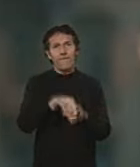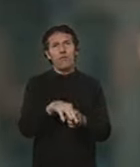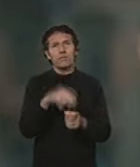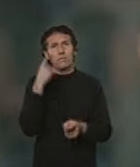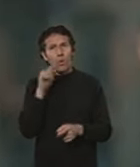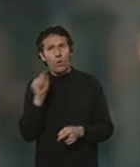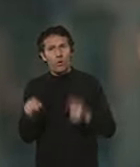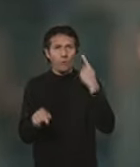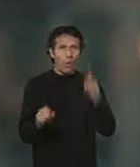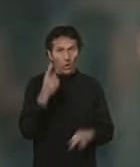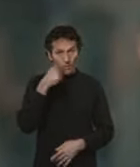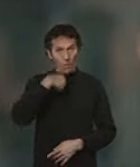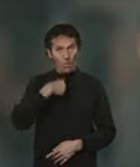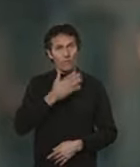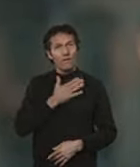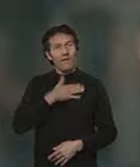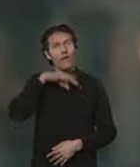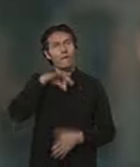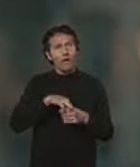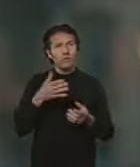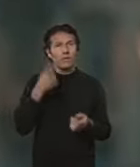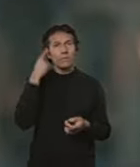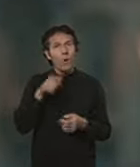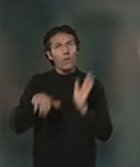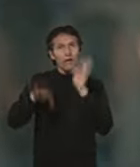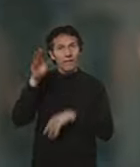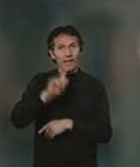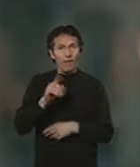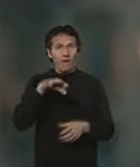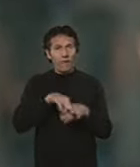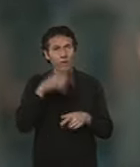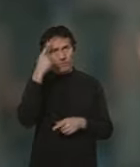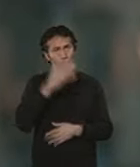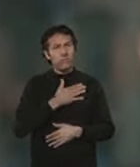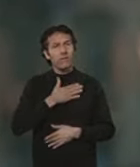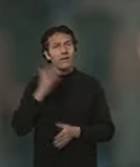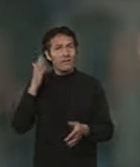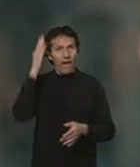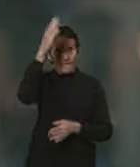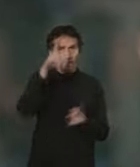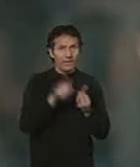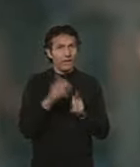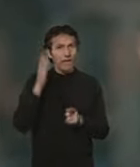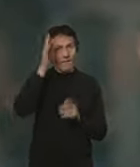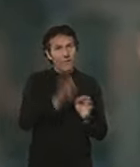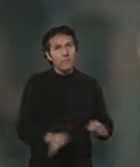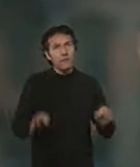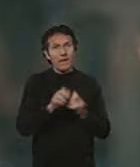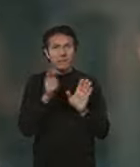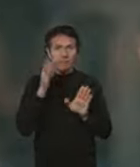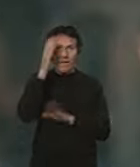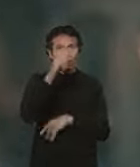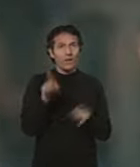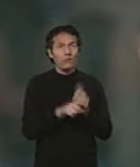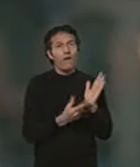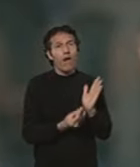un candidat mais pour lui-même il ne votera pas pour candidat mais pour son avenir celui de son pays et celui